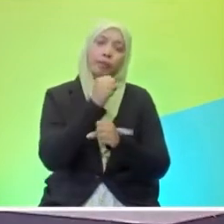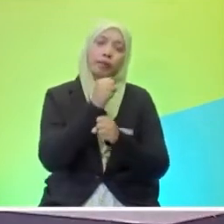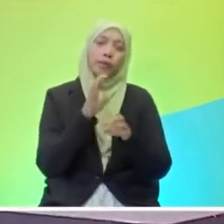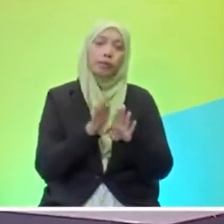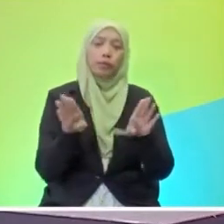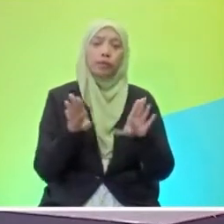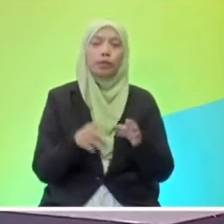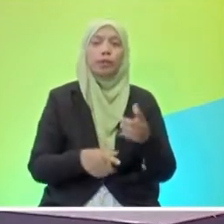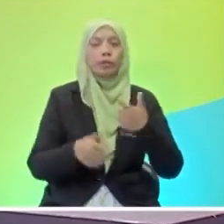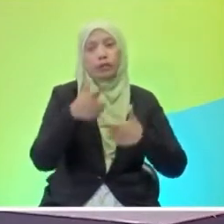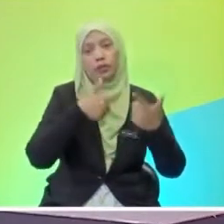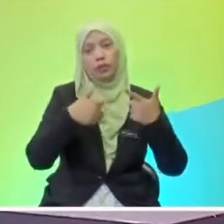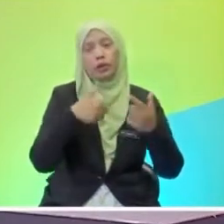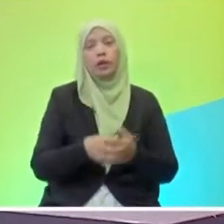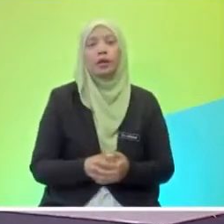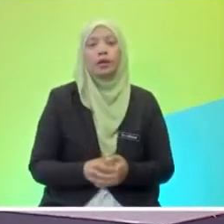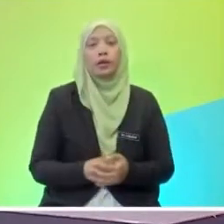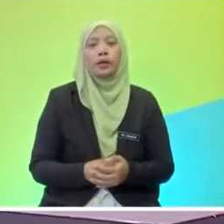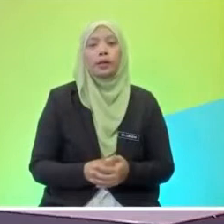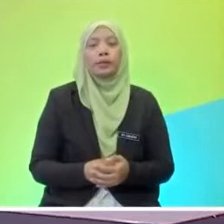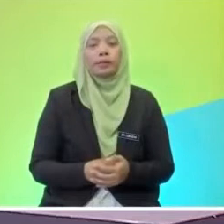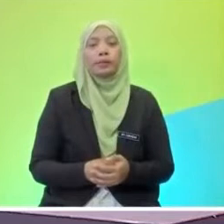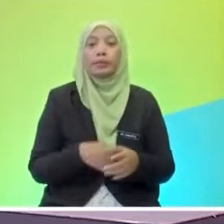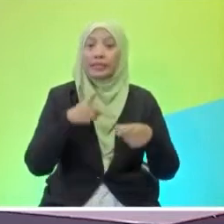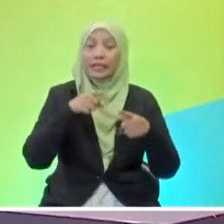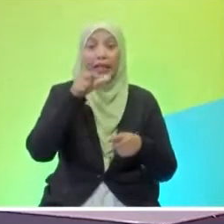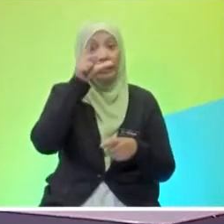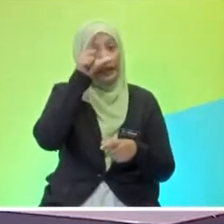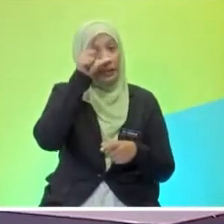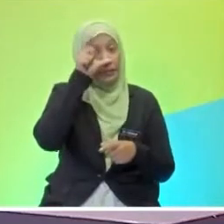itu terus pergi ke Langkawi guys